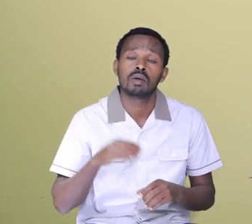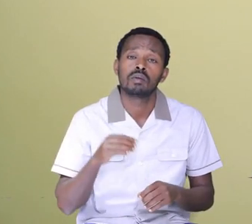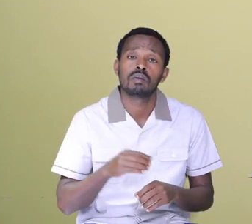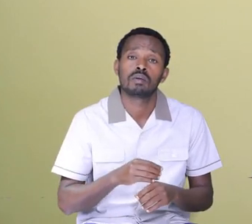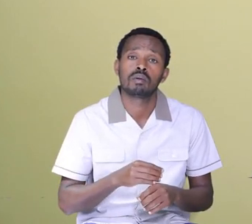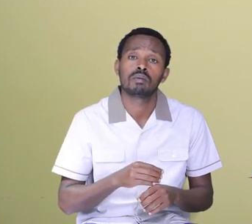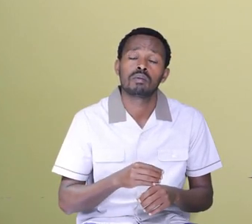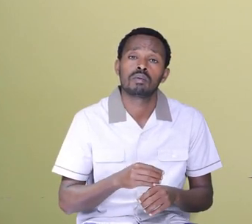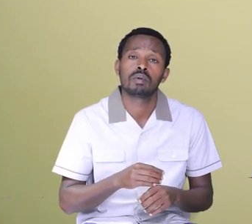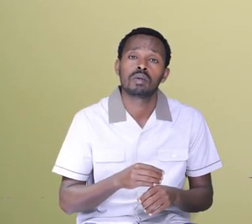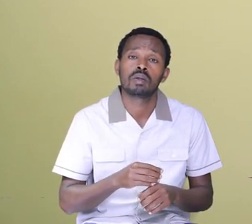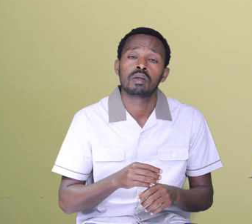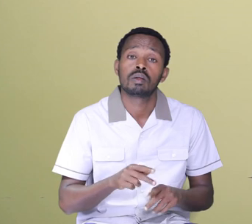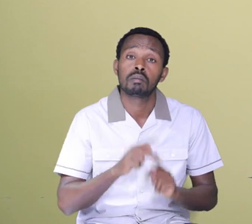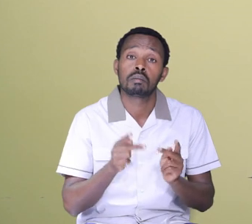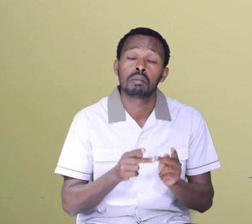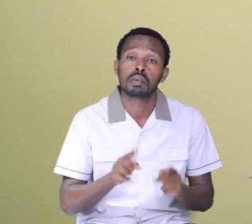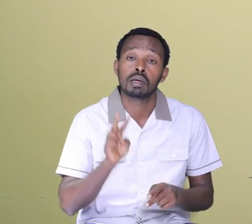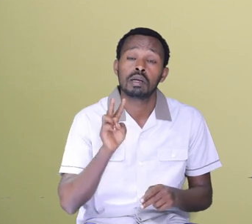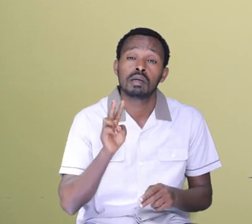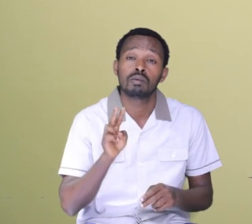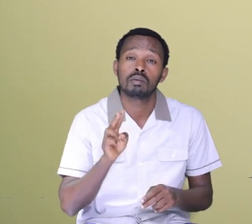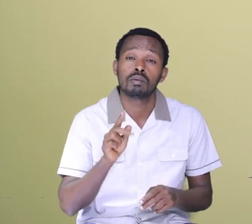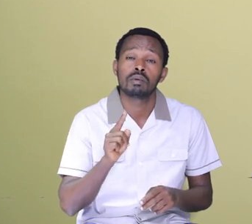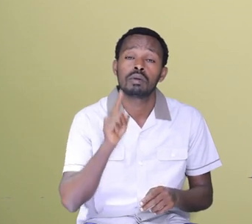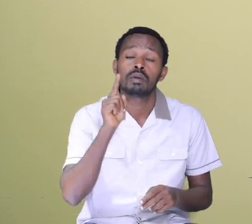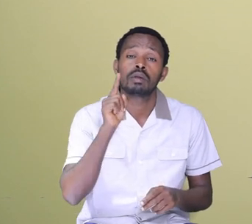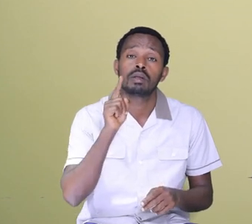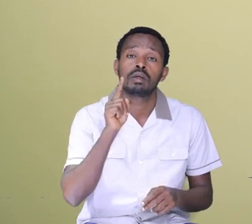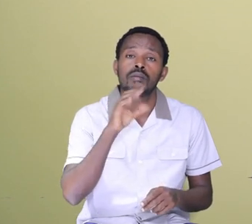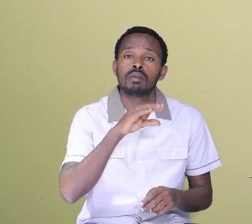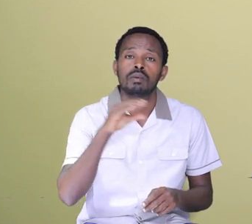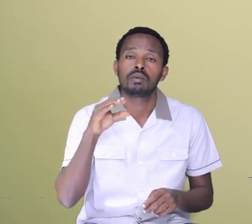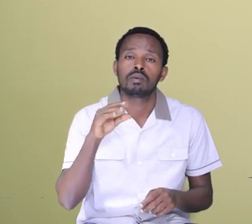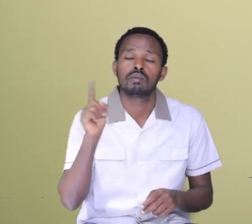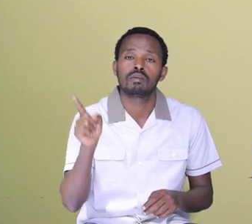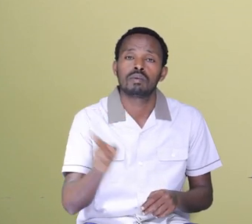101 asirraan ishee kana 101 ishee kanas